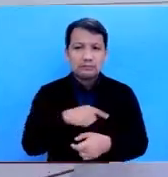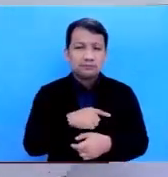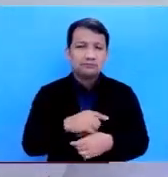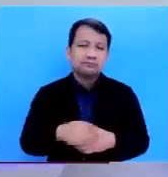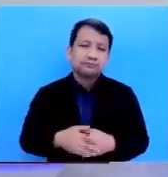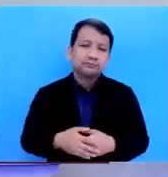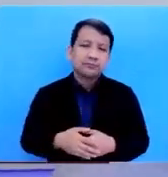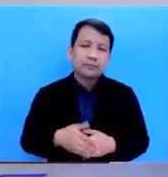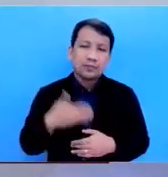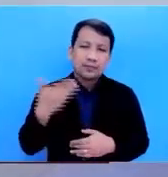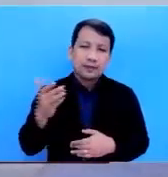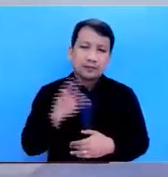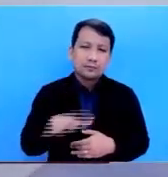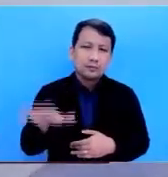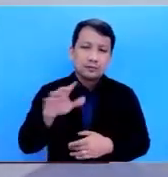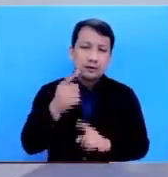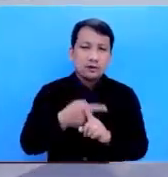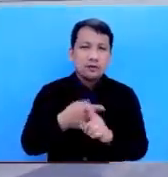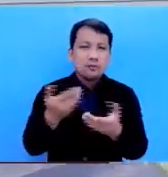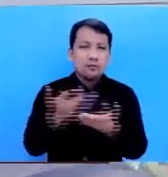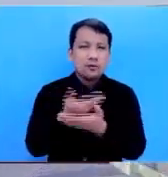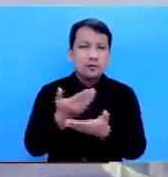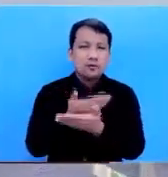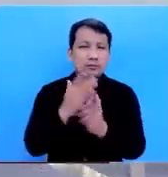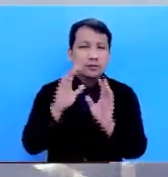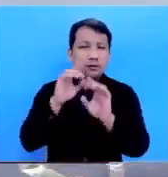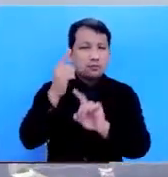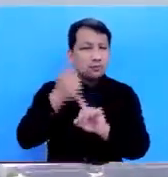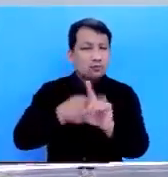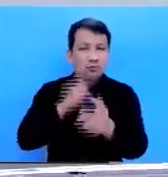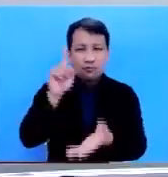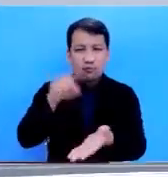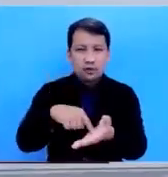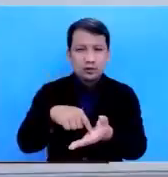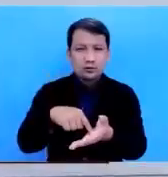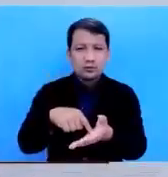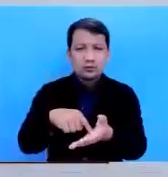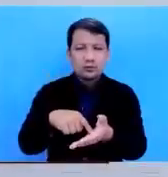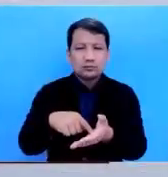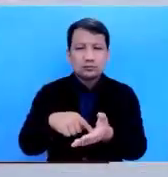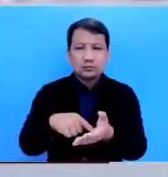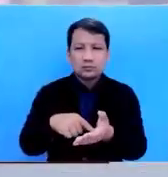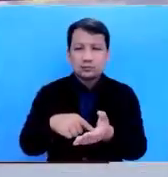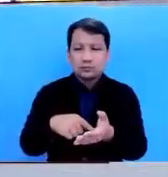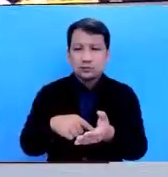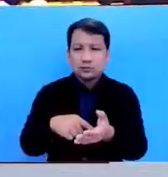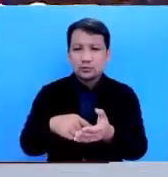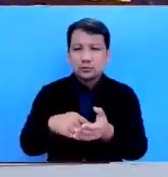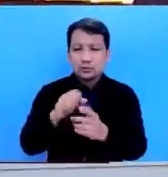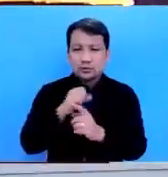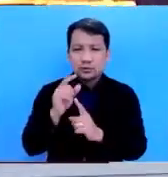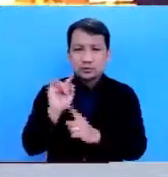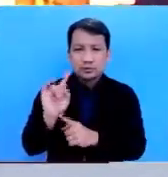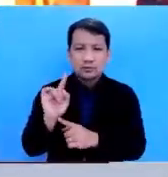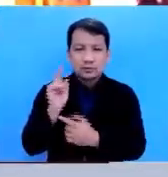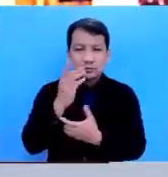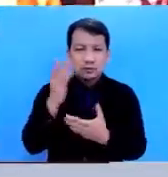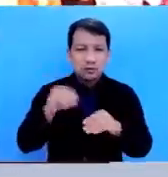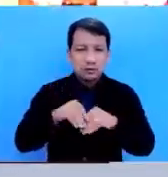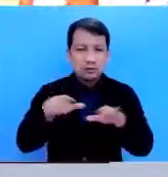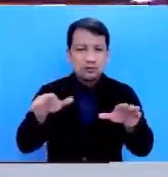Noong nakaraang buwan ay lumabas ang bagong 1,000 peso bill. Pero sa social media, kumalat na hindi